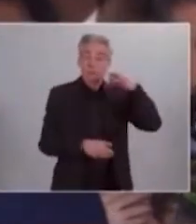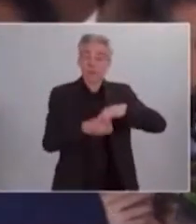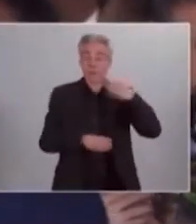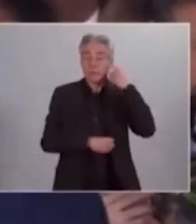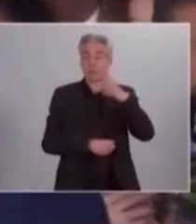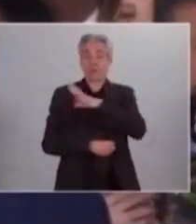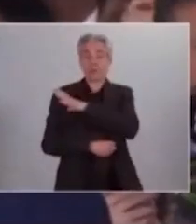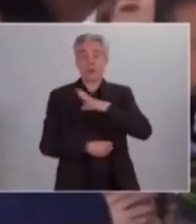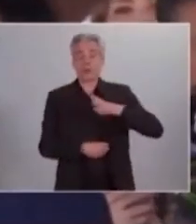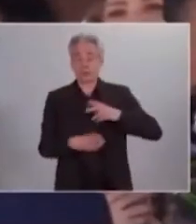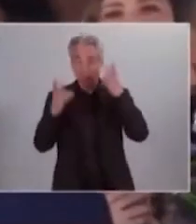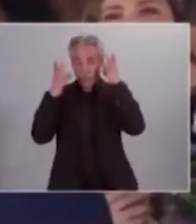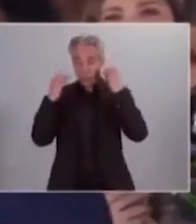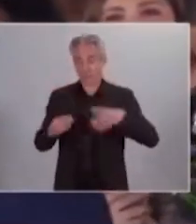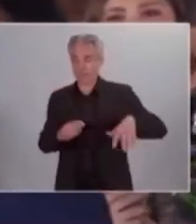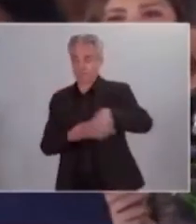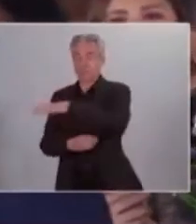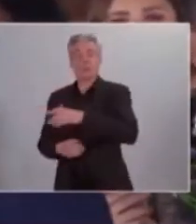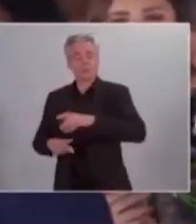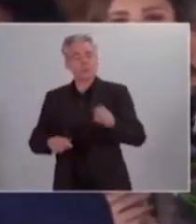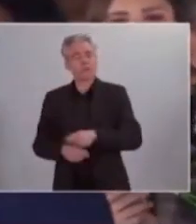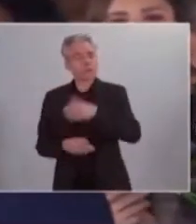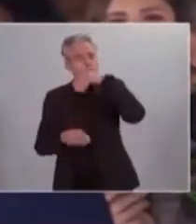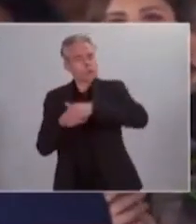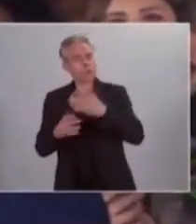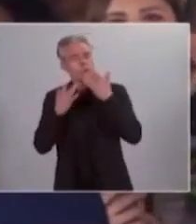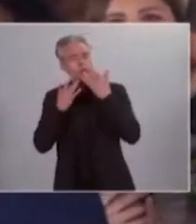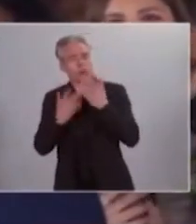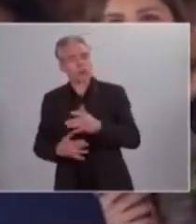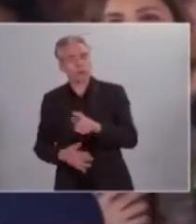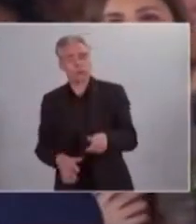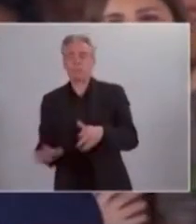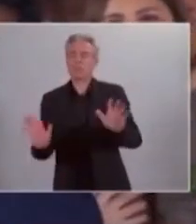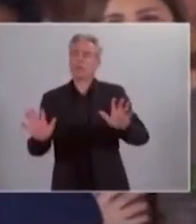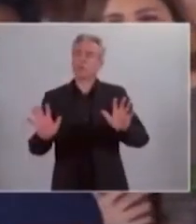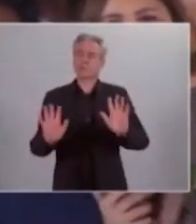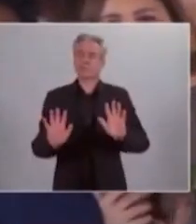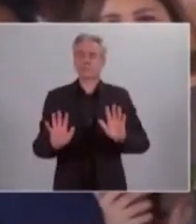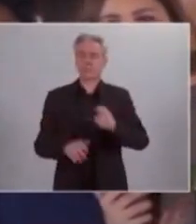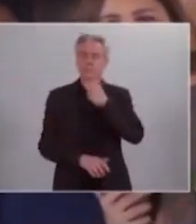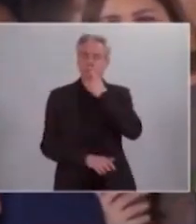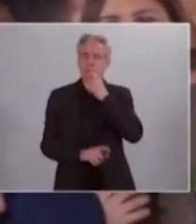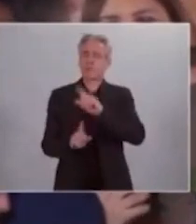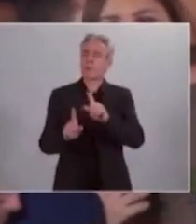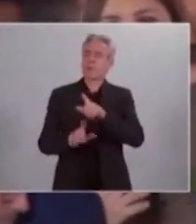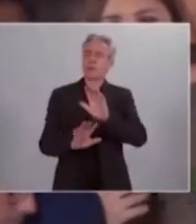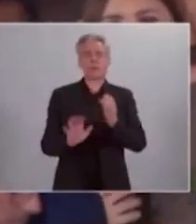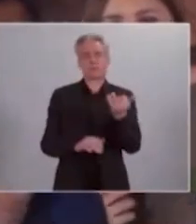แสดงให้เห็นสถานการณ์ของมาครงเป็นอย่างดีค่ะขณะที่พอรู้ตัวว่าแพ้เลอเปนทำ